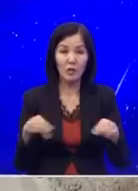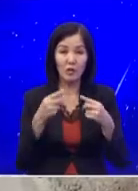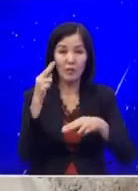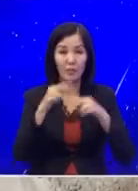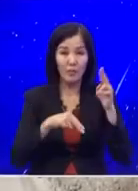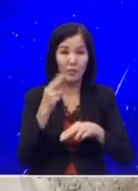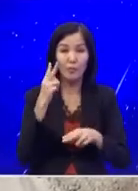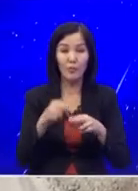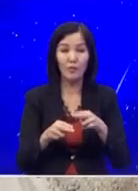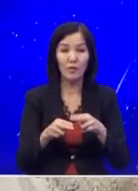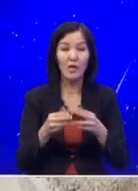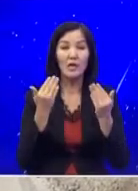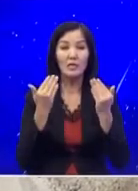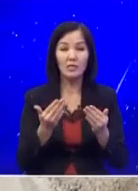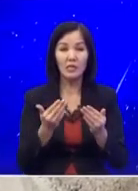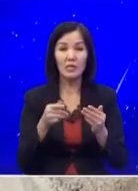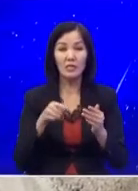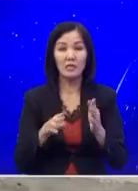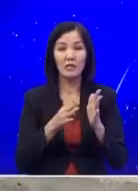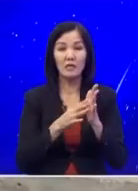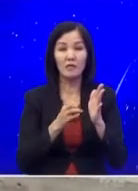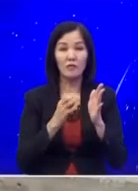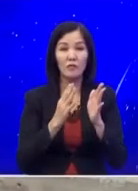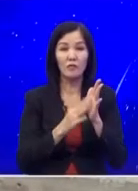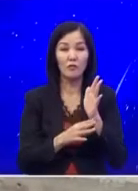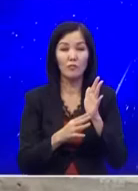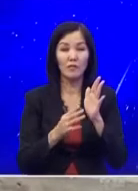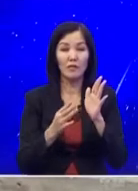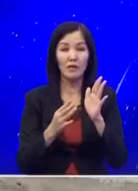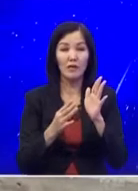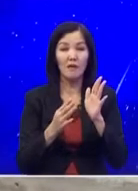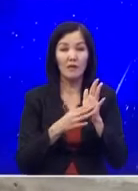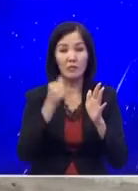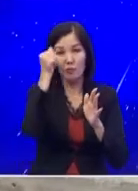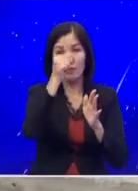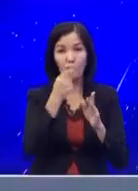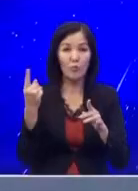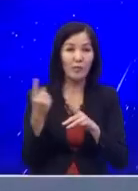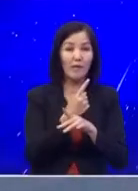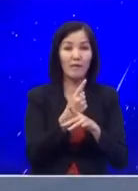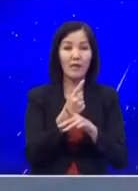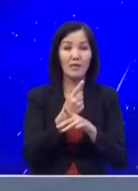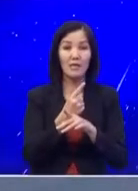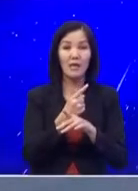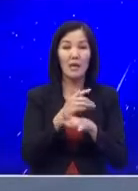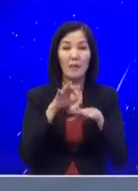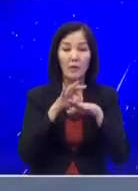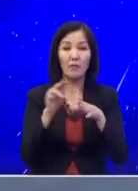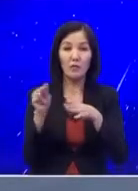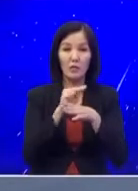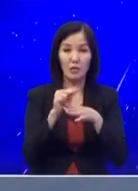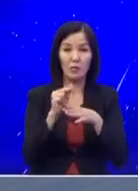ввода в эксплуатацию очистных сооружений в 1978 году подобные работы проводятся впервые. Это